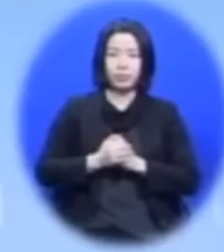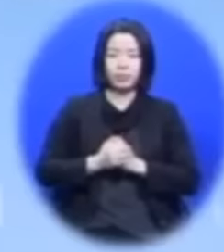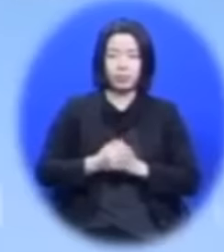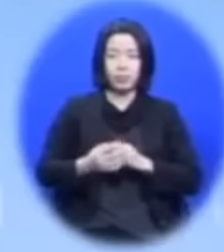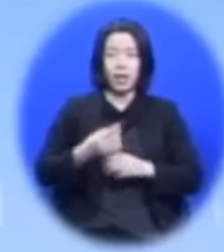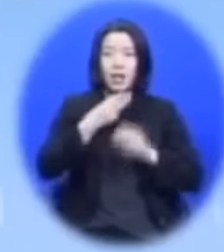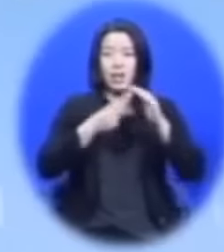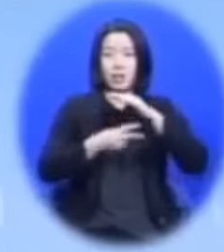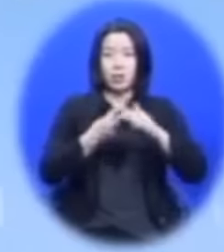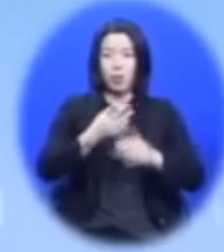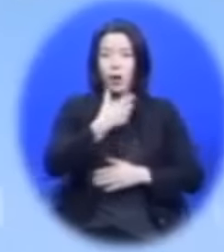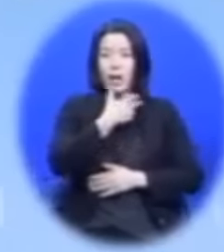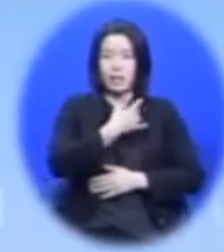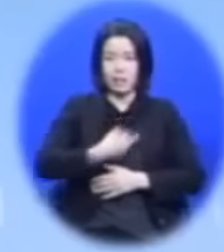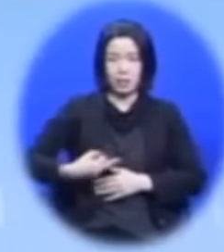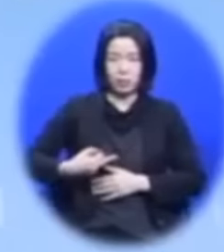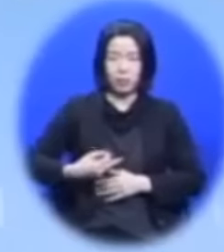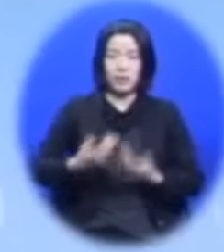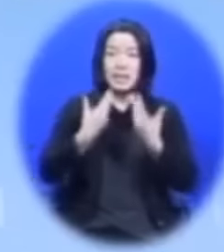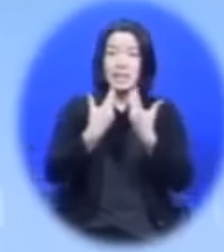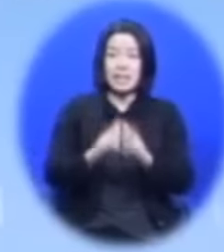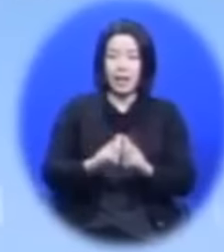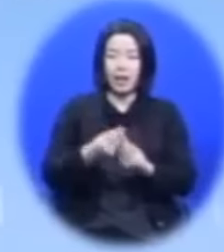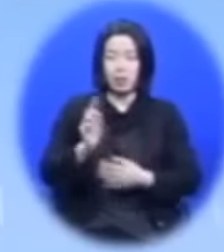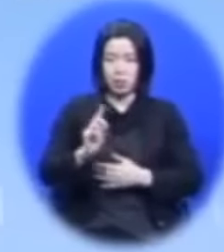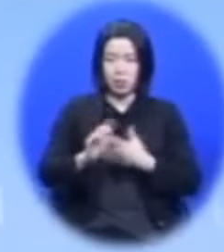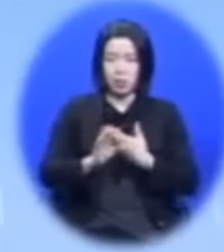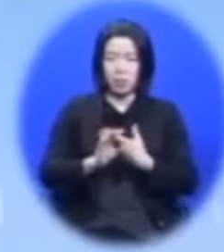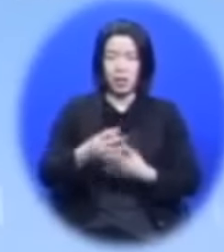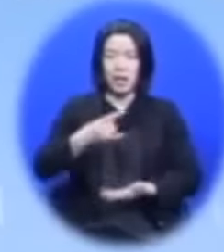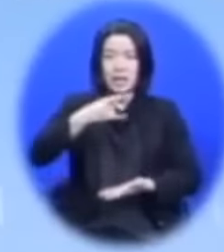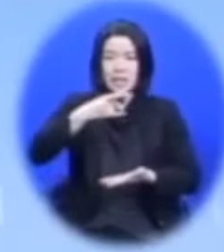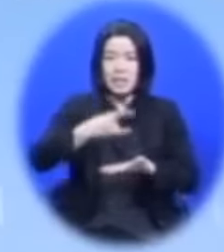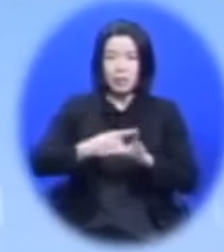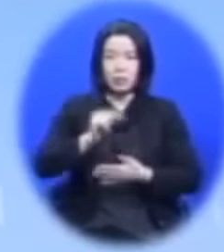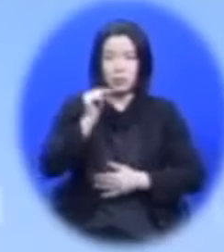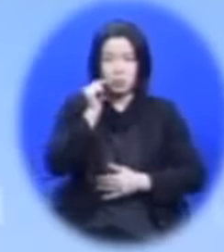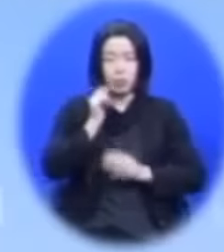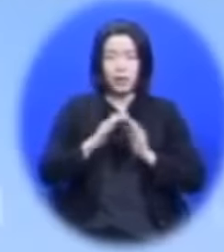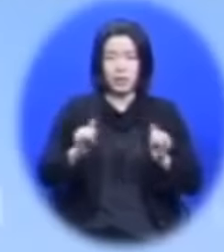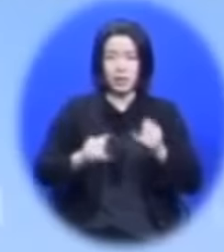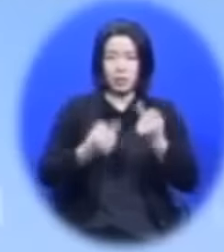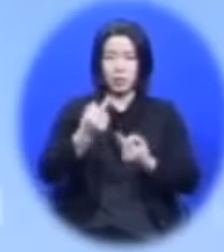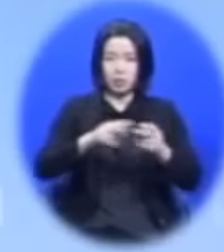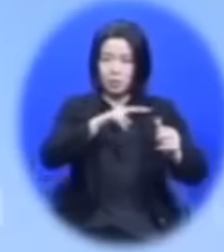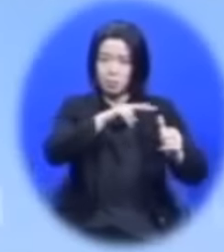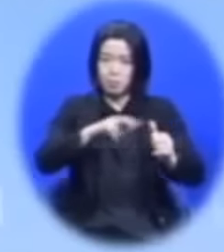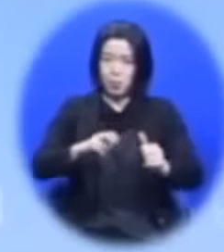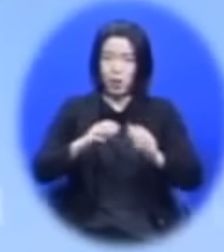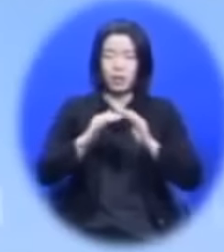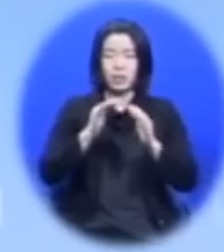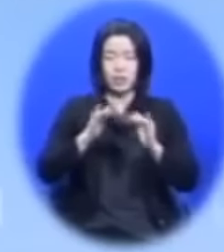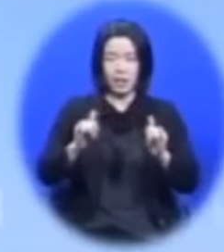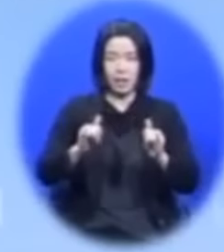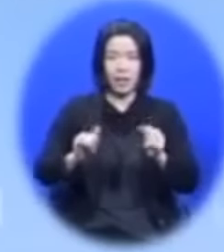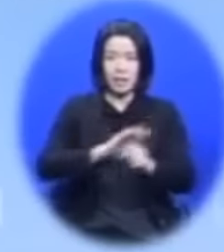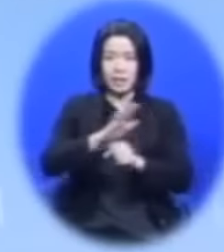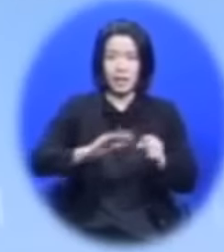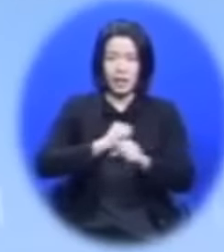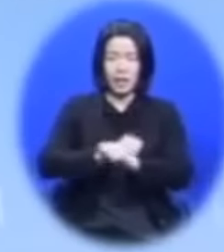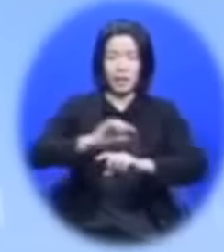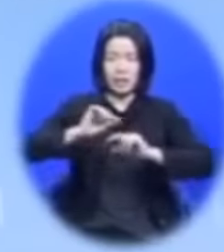요한 사도는 이 예를 들기를 의롭지 못한 사람과 형제를 미워하는 사람, 사랑하지 않는 사람이